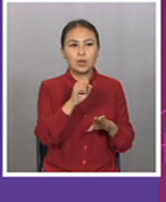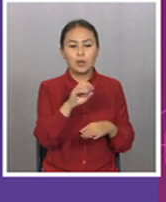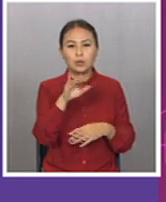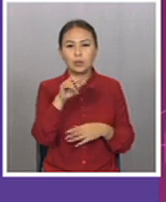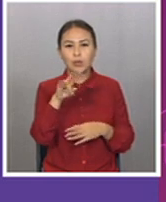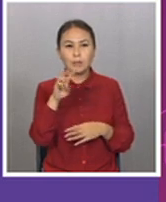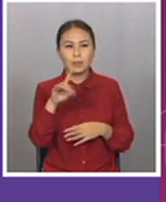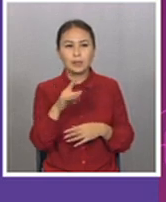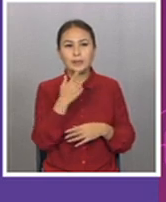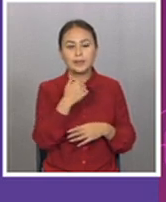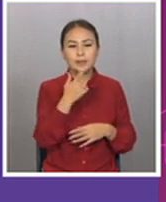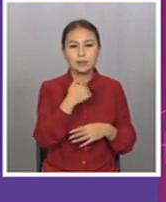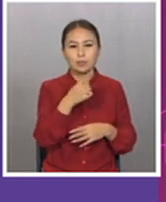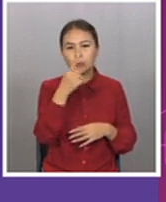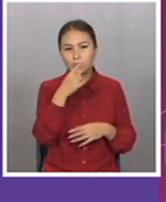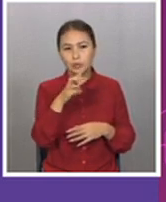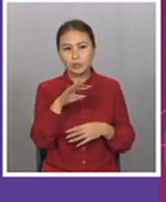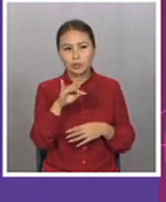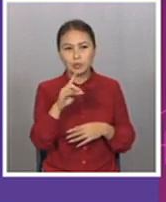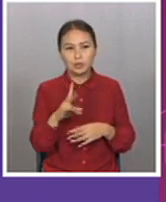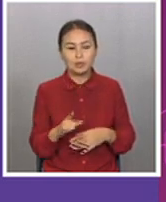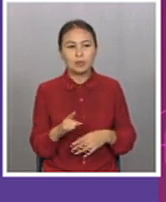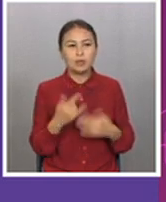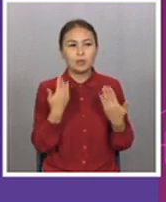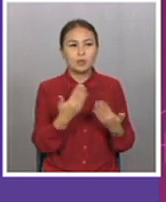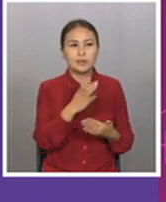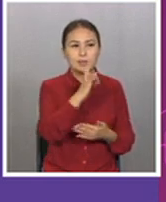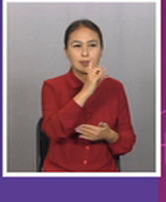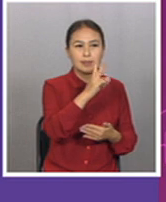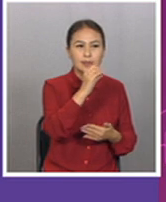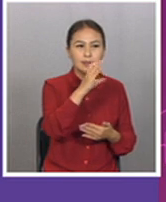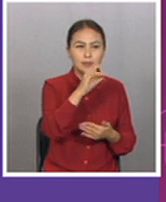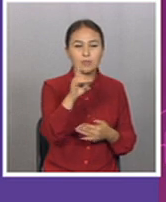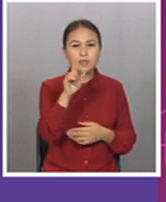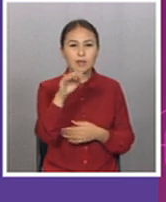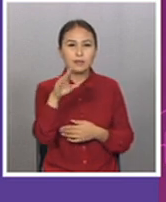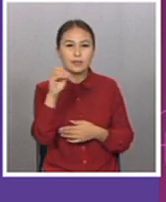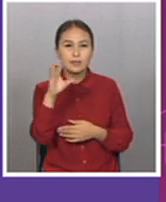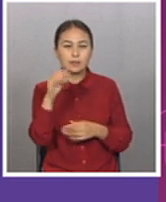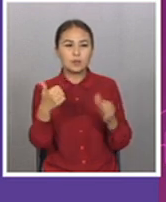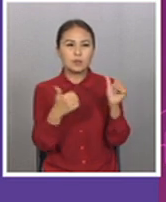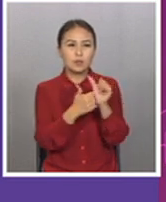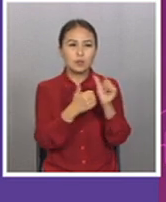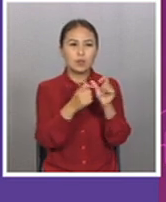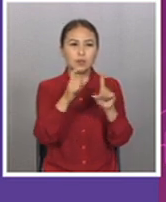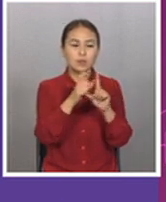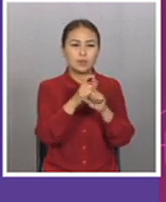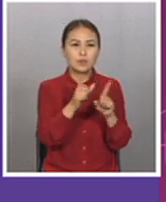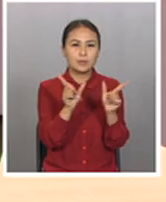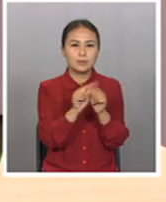қызыл мұрны. Яғни бұл сын есім мен зат есімнің тіркесуі арқылы жасалып тұр